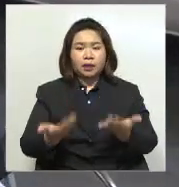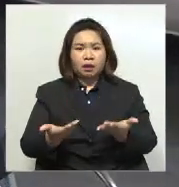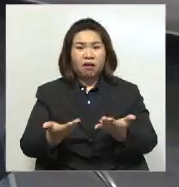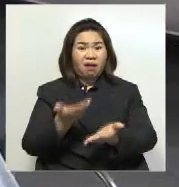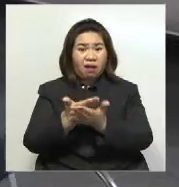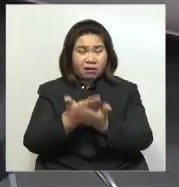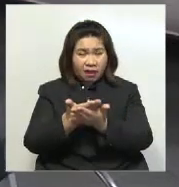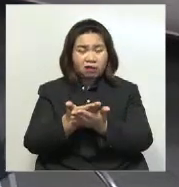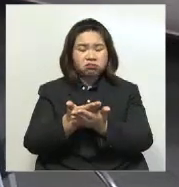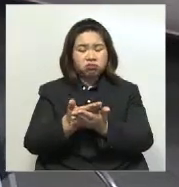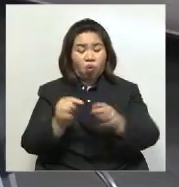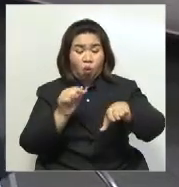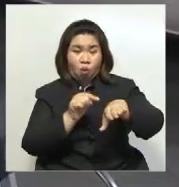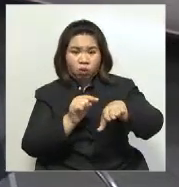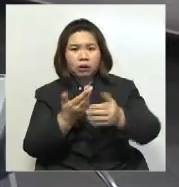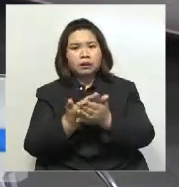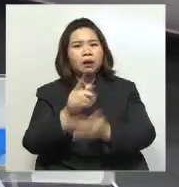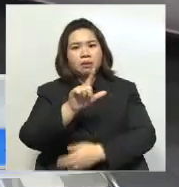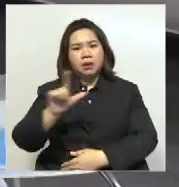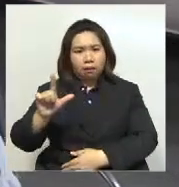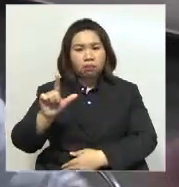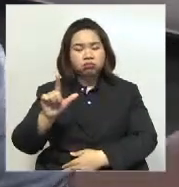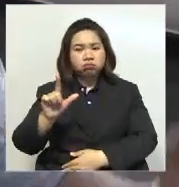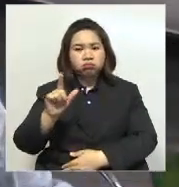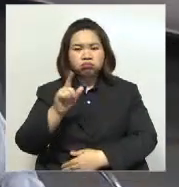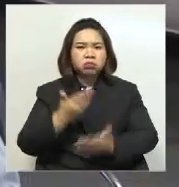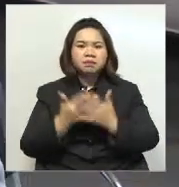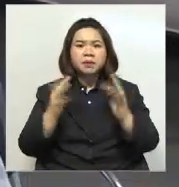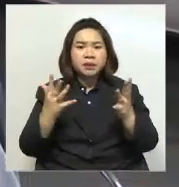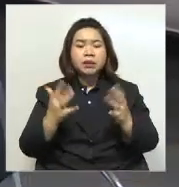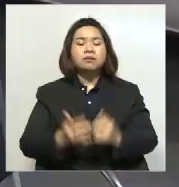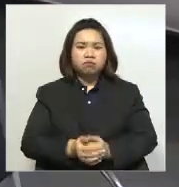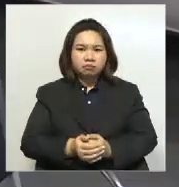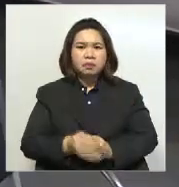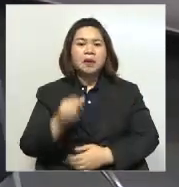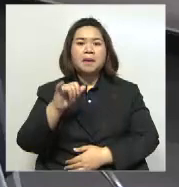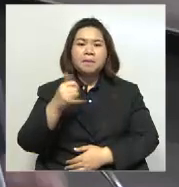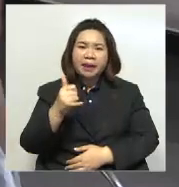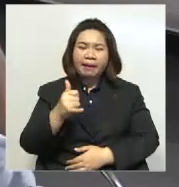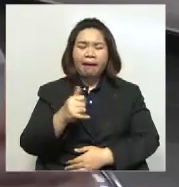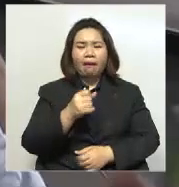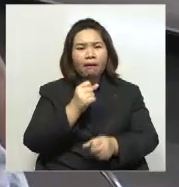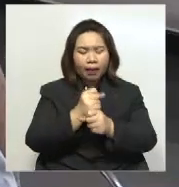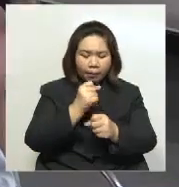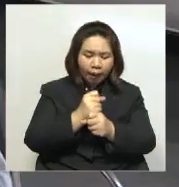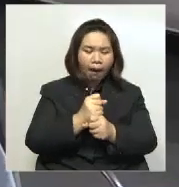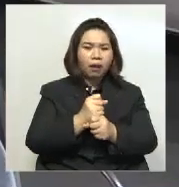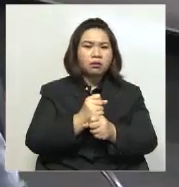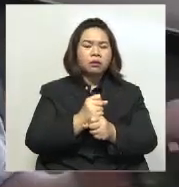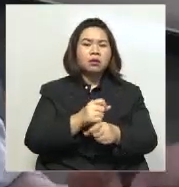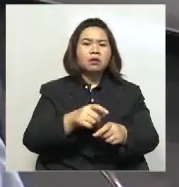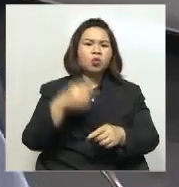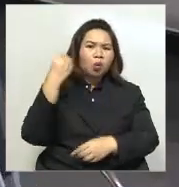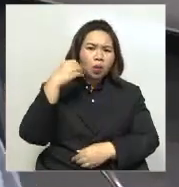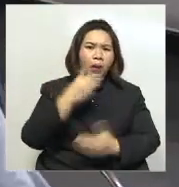เป็นล้านนะครับบางเดี๋ยวนี้เป็นล้านบางวีผู้ประกอบการก็แบบประกอบหาเช้ากินข้าวเงินส่วนนี้ก็ไม่มีอยาก